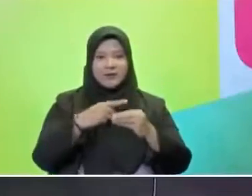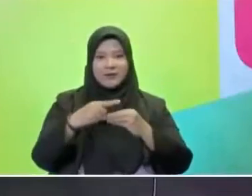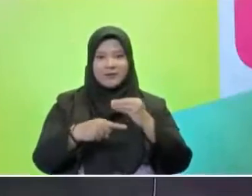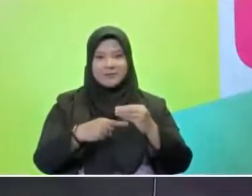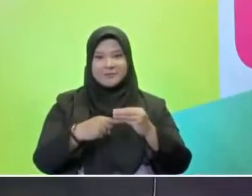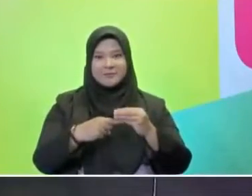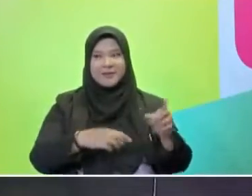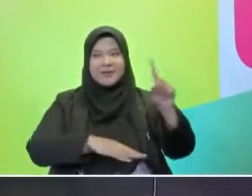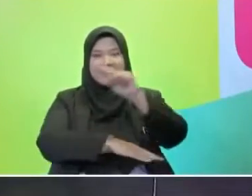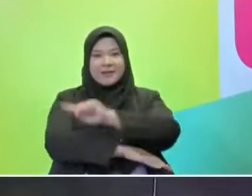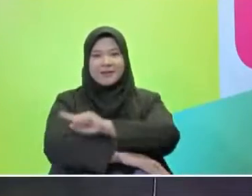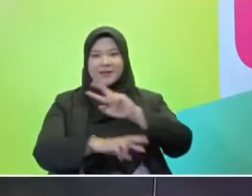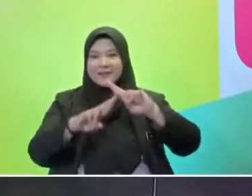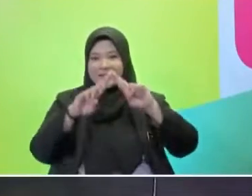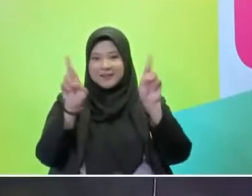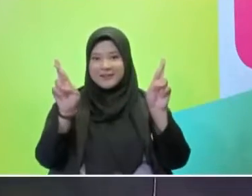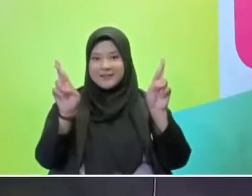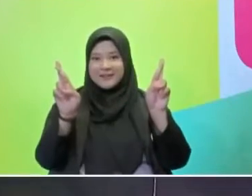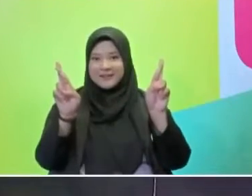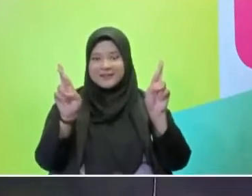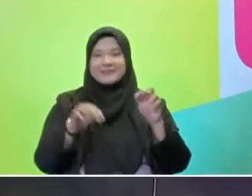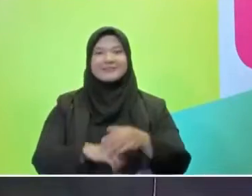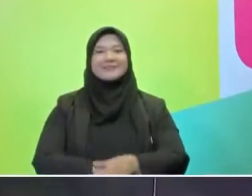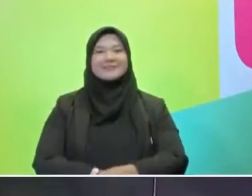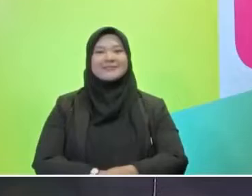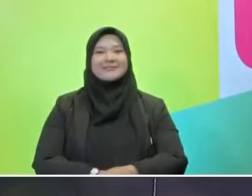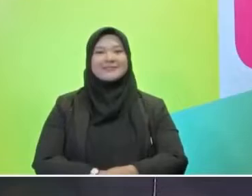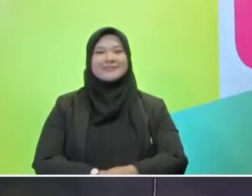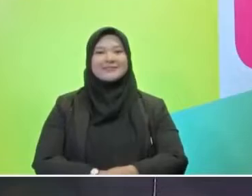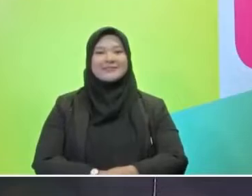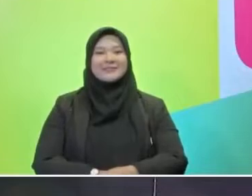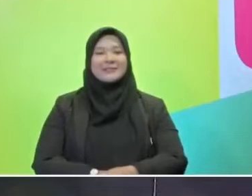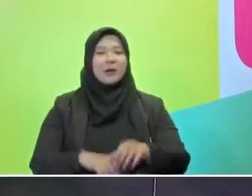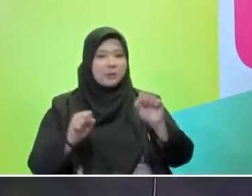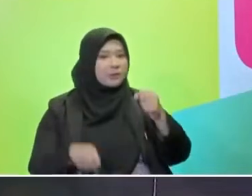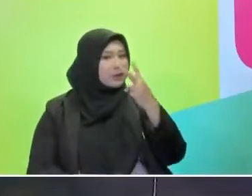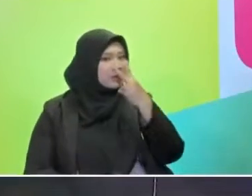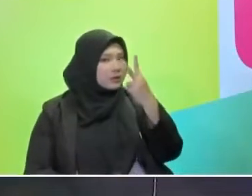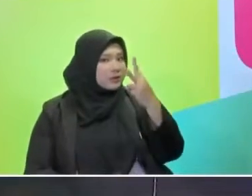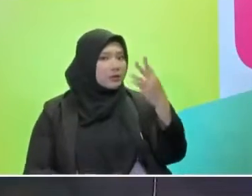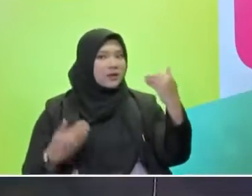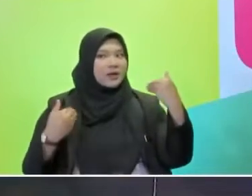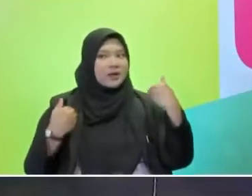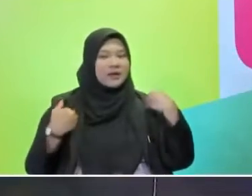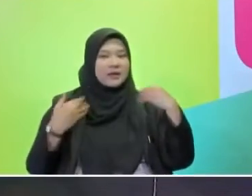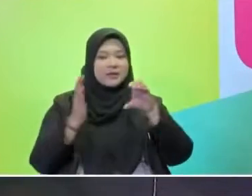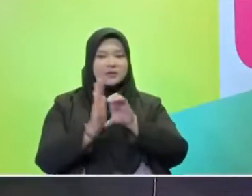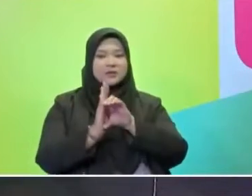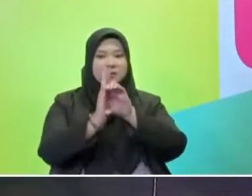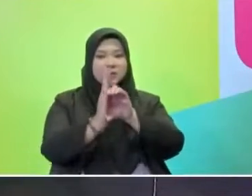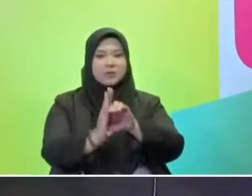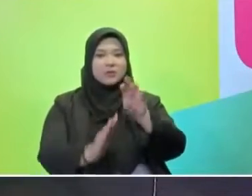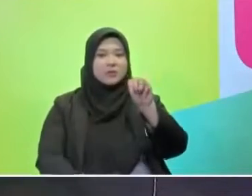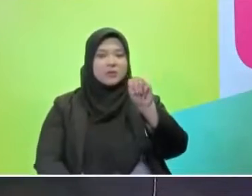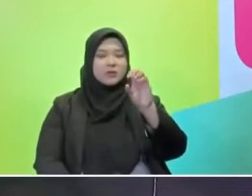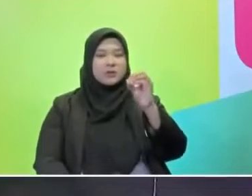siapkan. Baik, yang perayaan ini apa tu? Ada pelita dan juga ada mesti hari di Pahpali kan